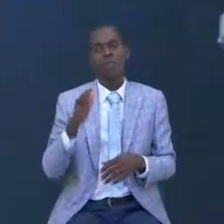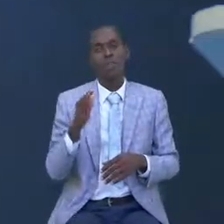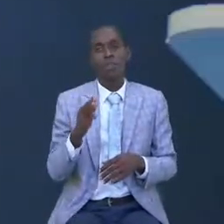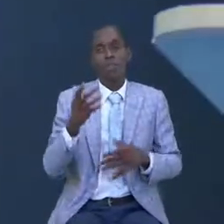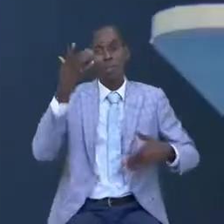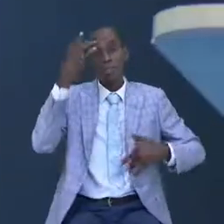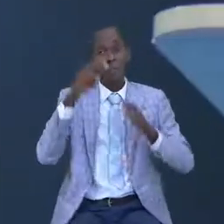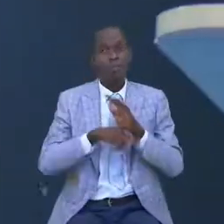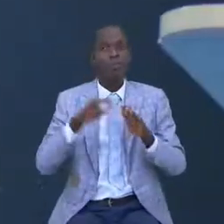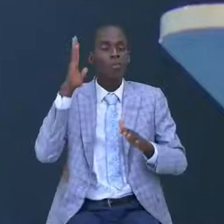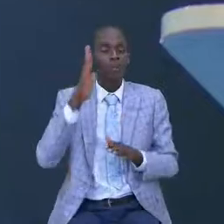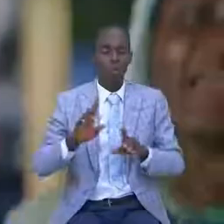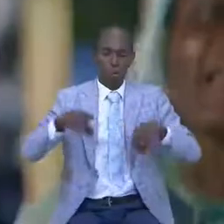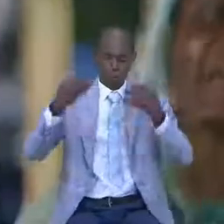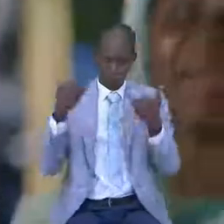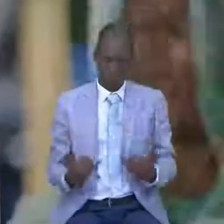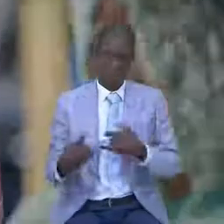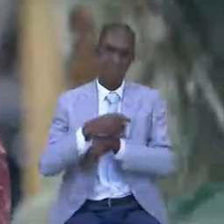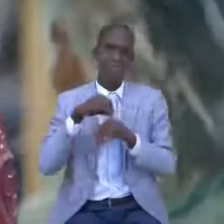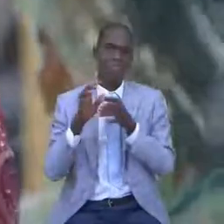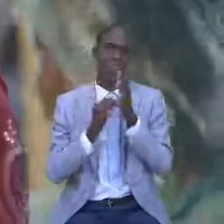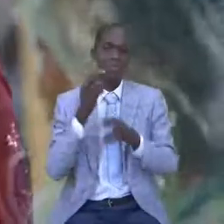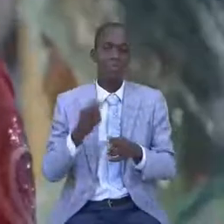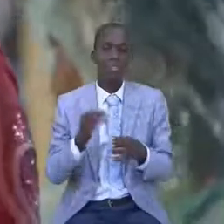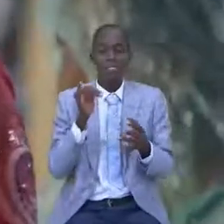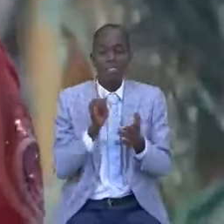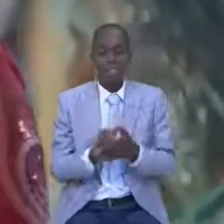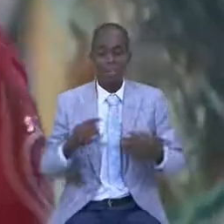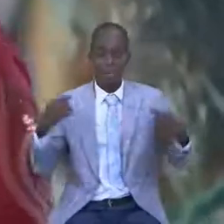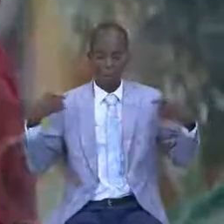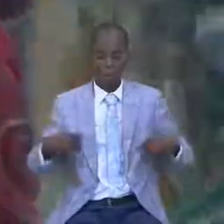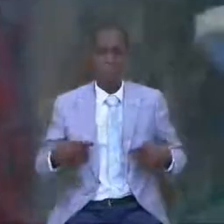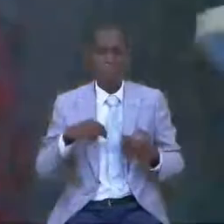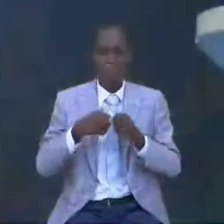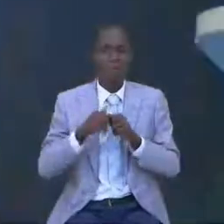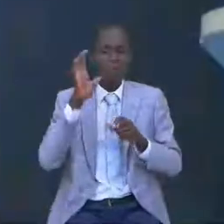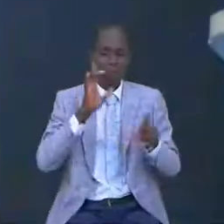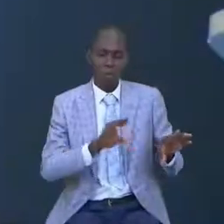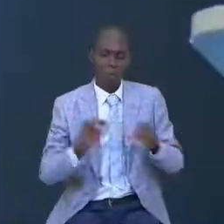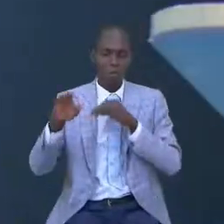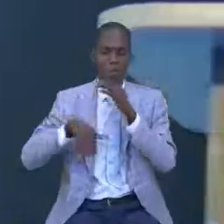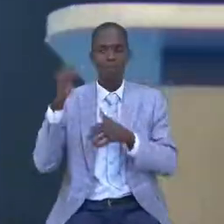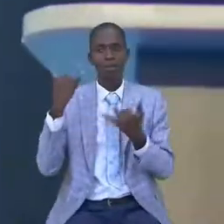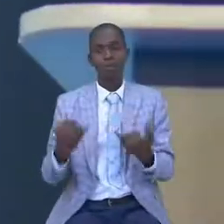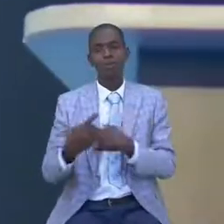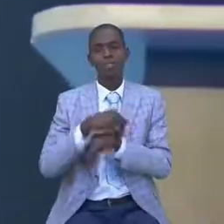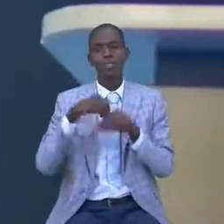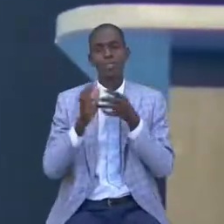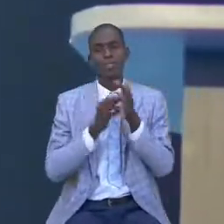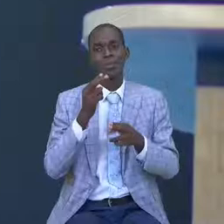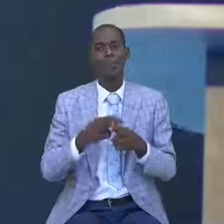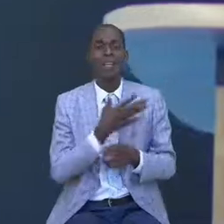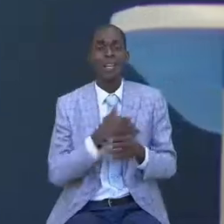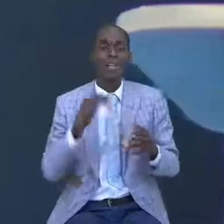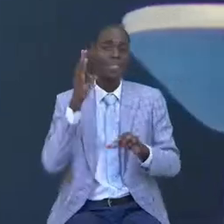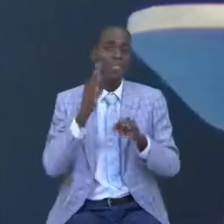libre, je marche et je loue Dieu. La maladie va quitter ce jour. Cette infirmité-là va